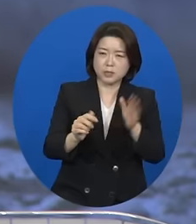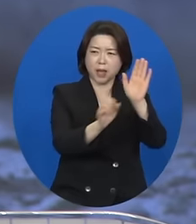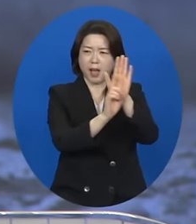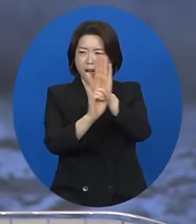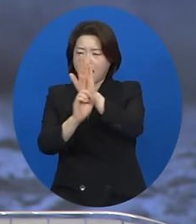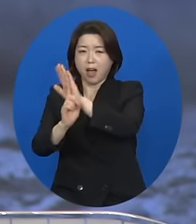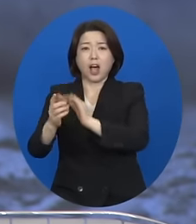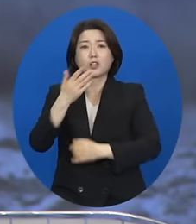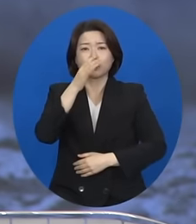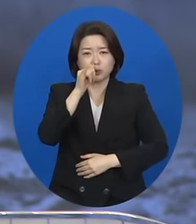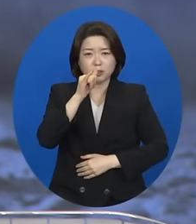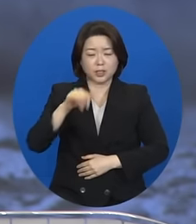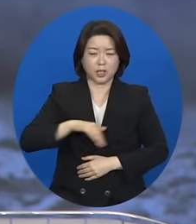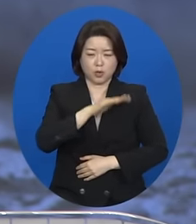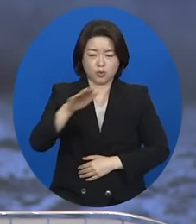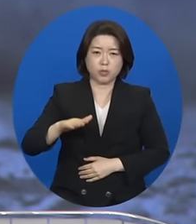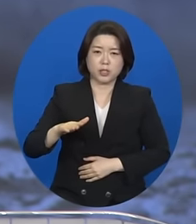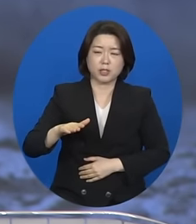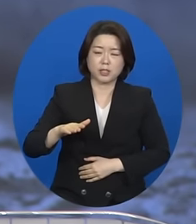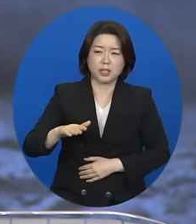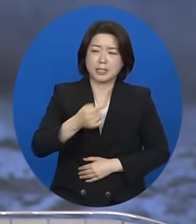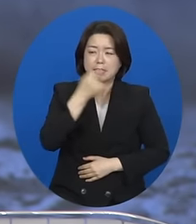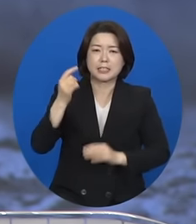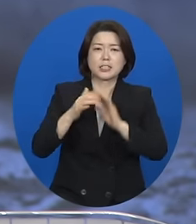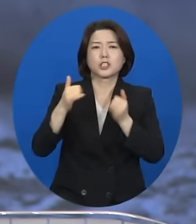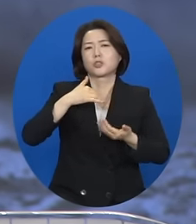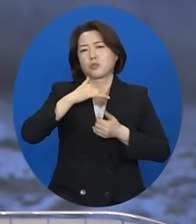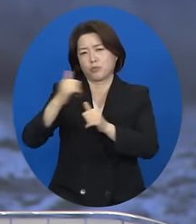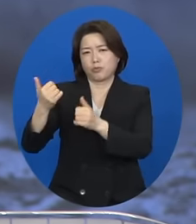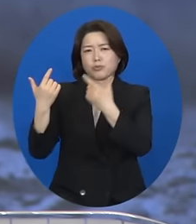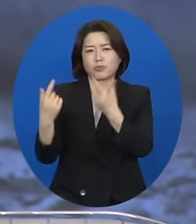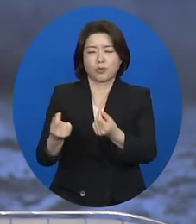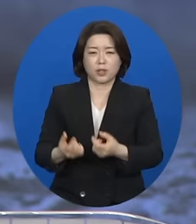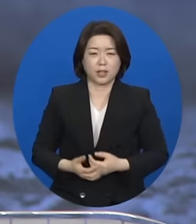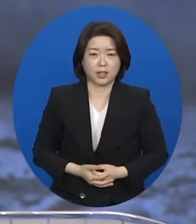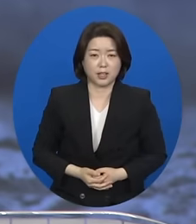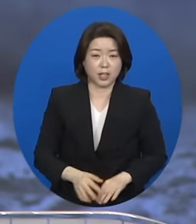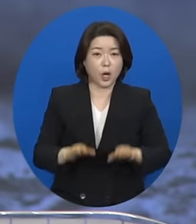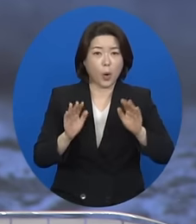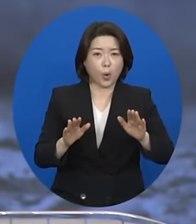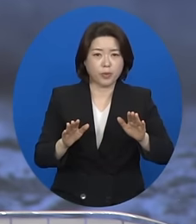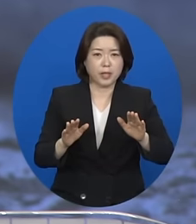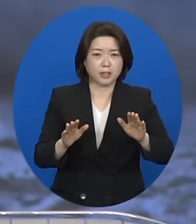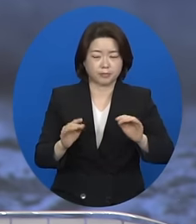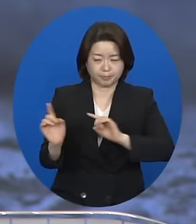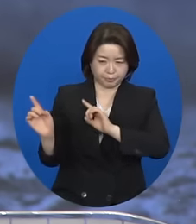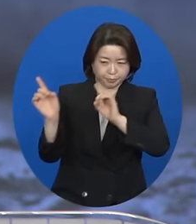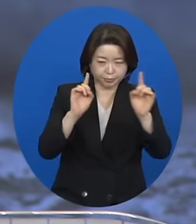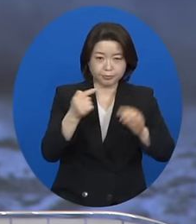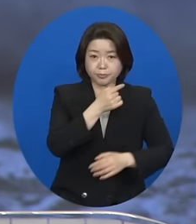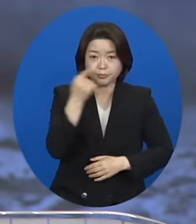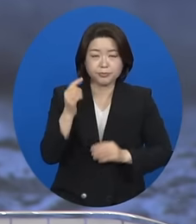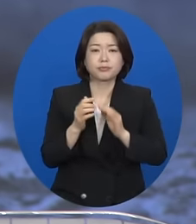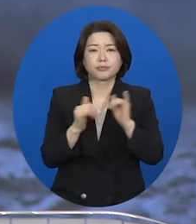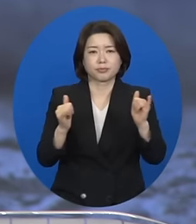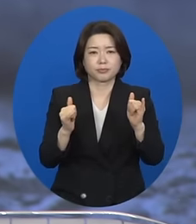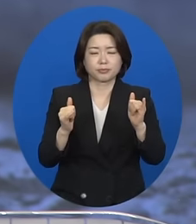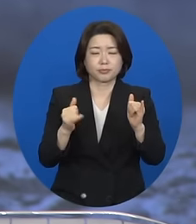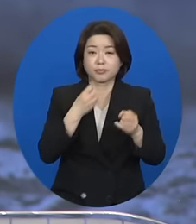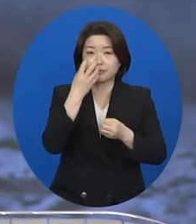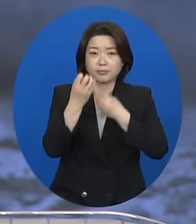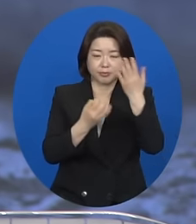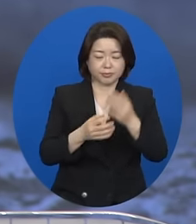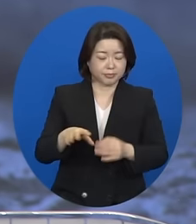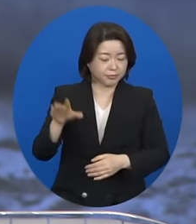수 있도록 우리는 하나님은 우리를 증인으로 부르시는 거예요 우리가 오늘 우리 부활의 증인의 간증을